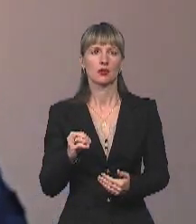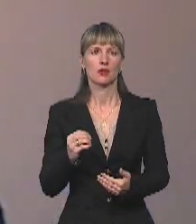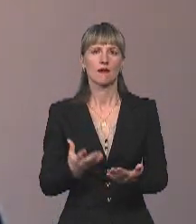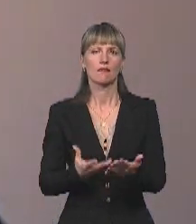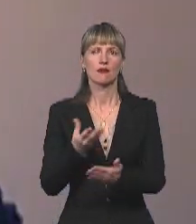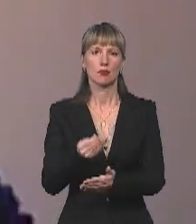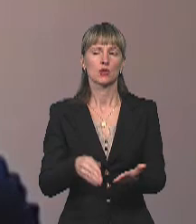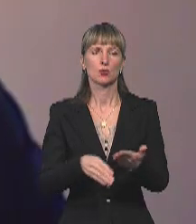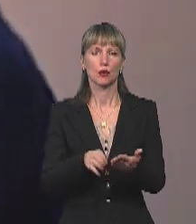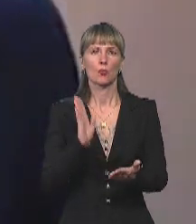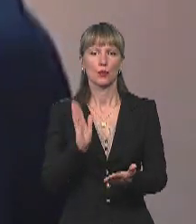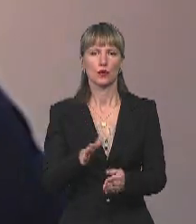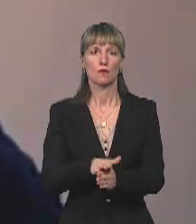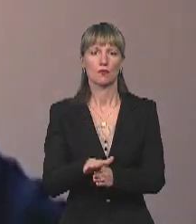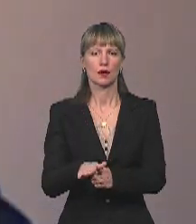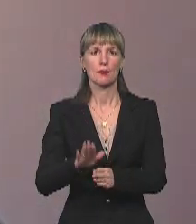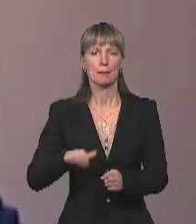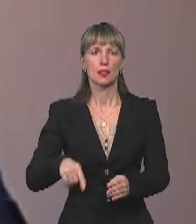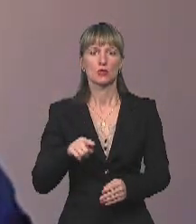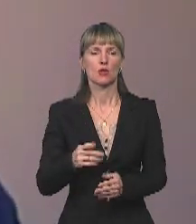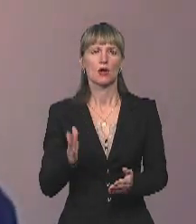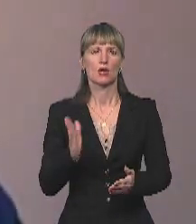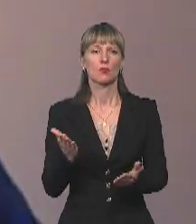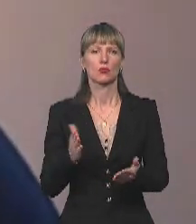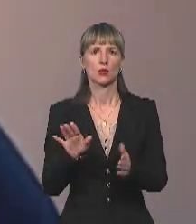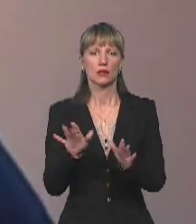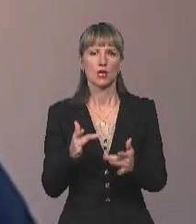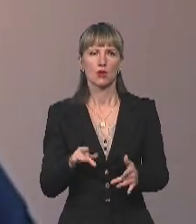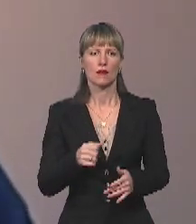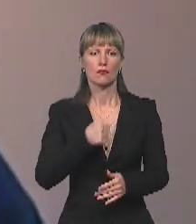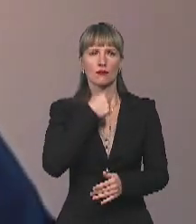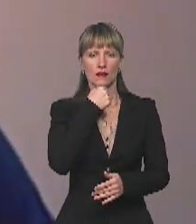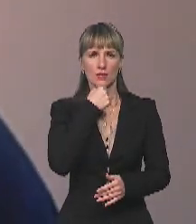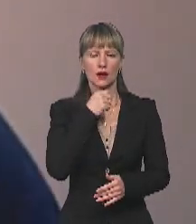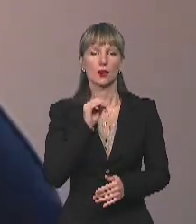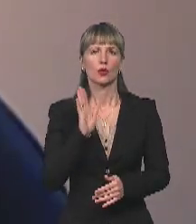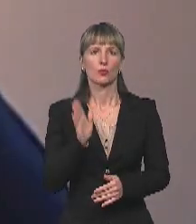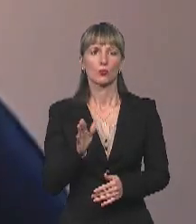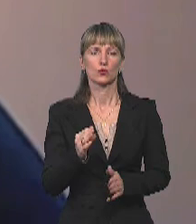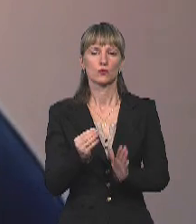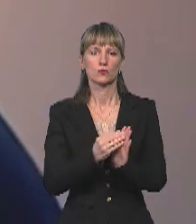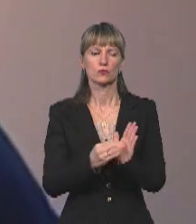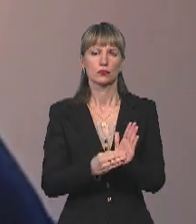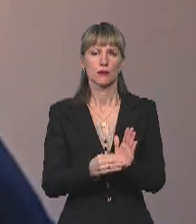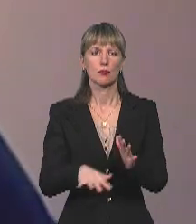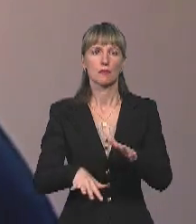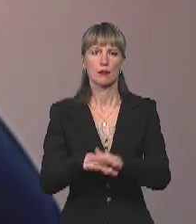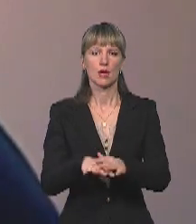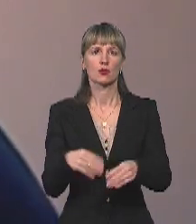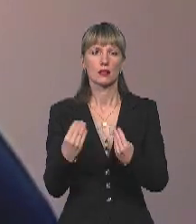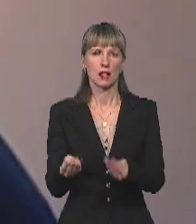виплата допомоги буде здійснюватися після того, як буде обмін відповідний і будуть реквізити банку